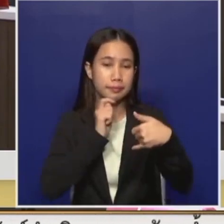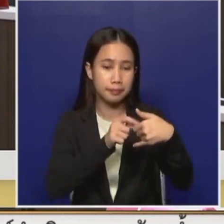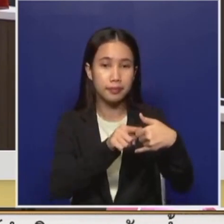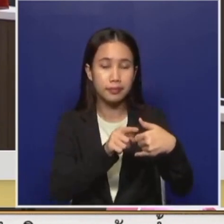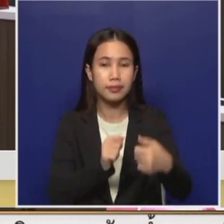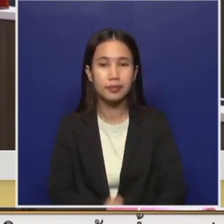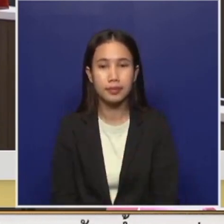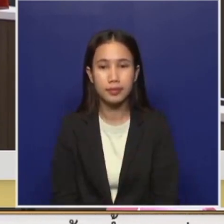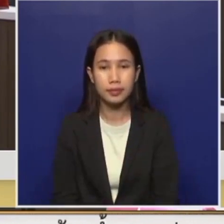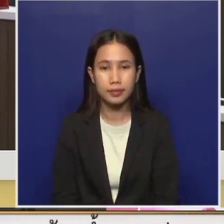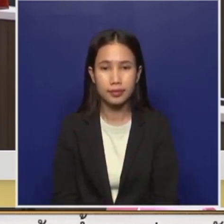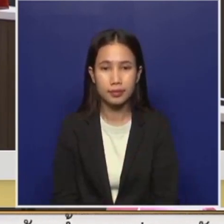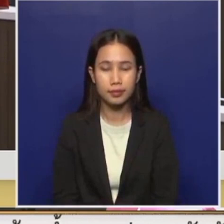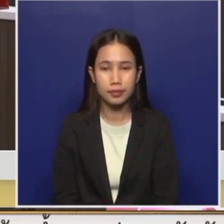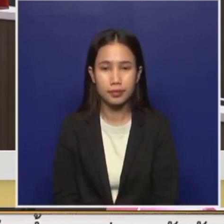สิ่งที่